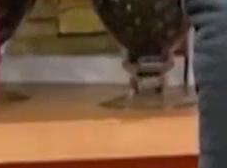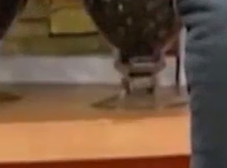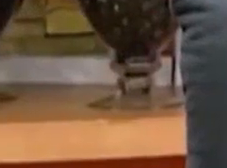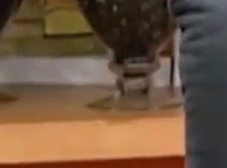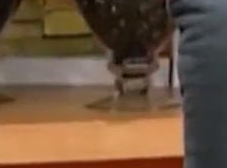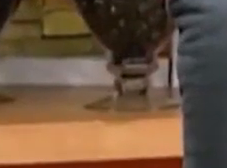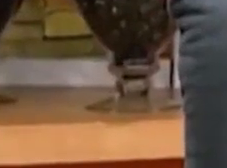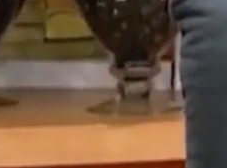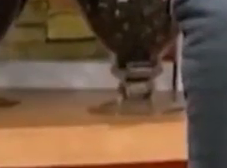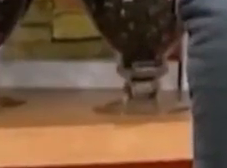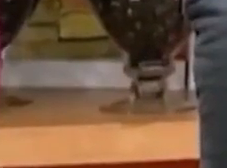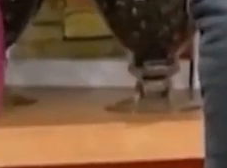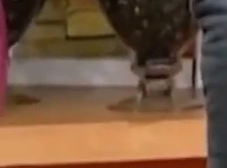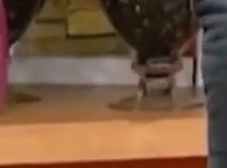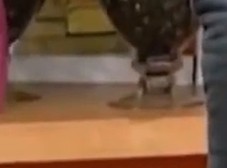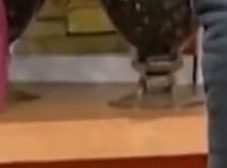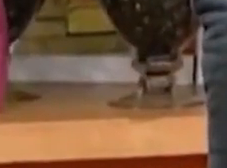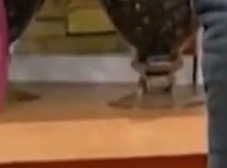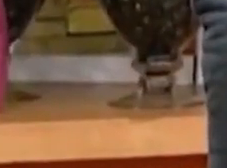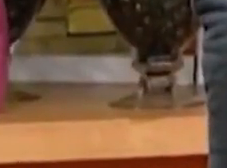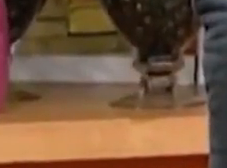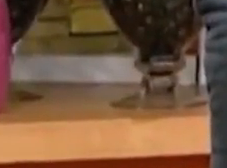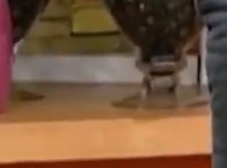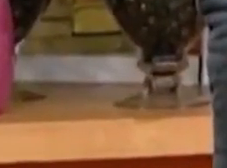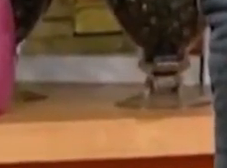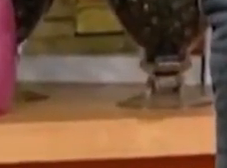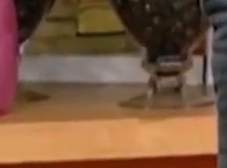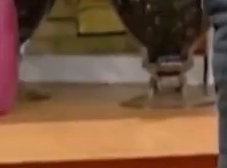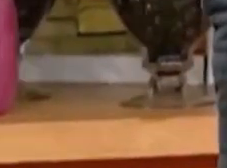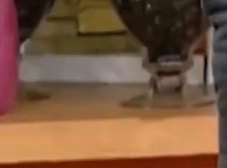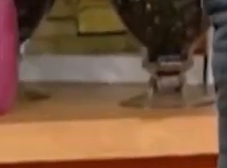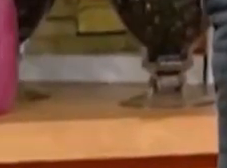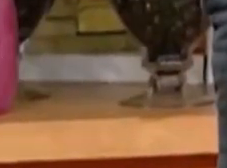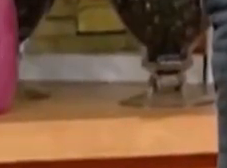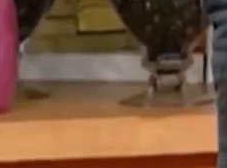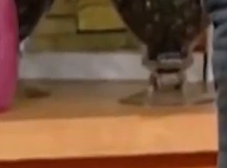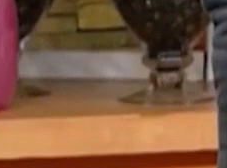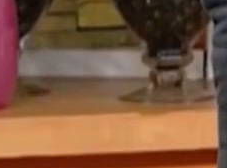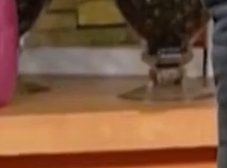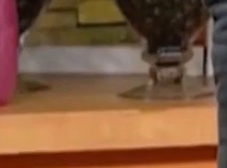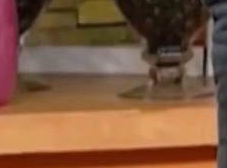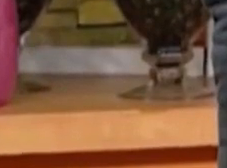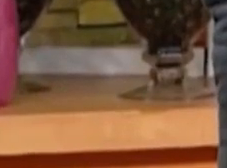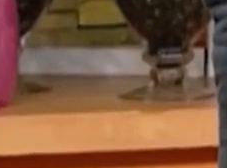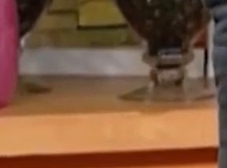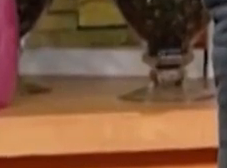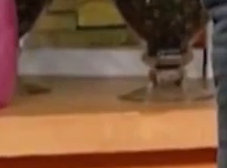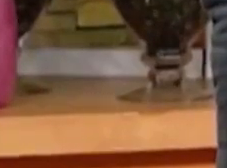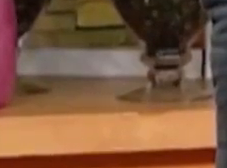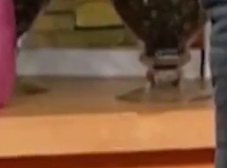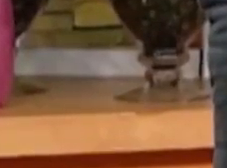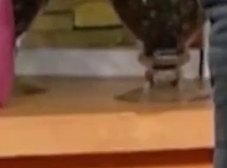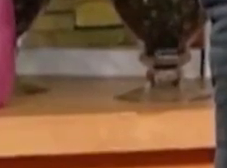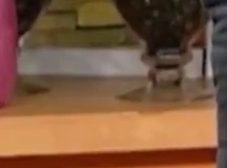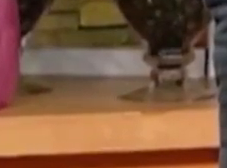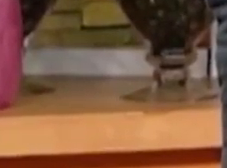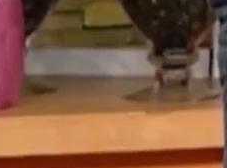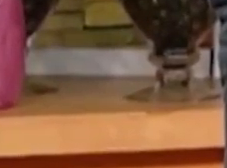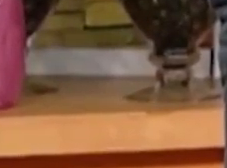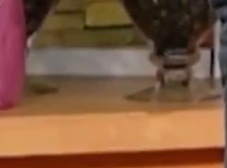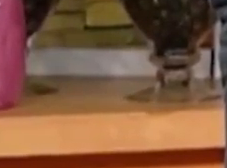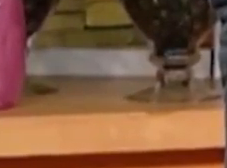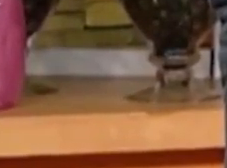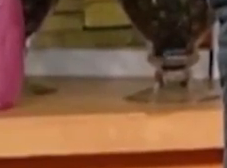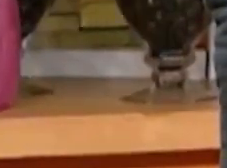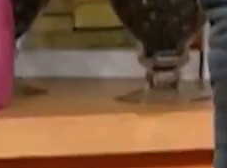Igan, mauna ka sa mga balita. Panoorin ang unang balita sa unang hirit at iba pang award-winning news ka sa youtube.com/GMA News.